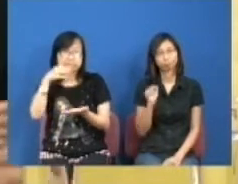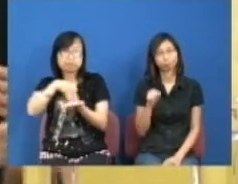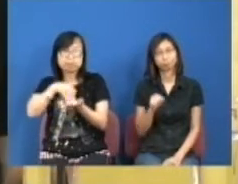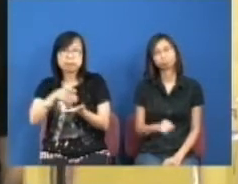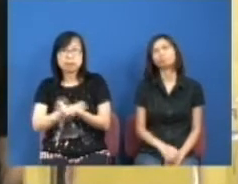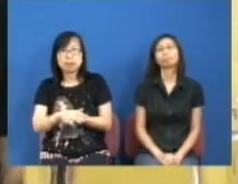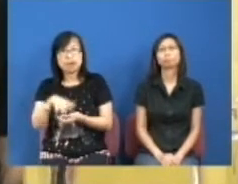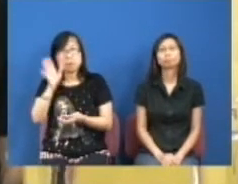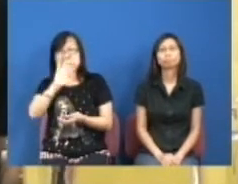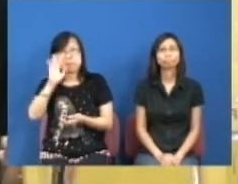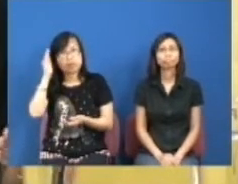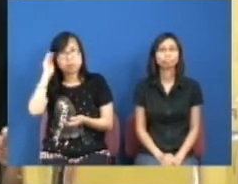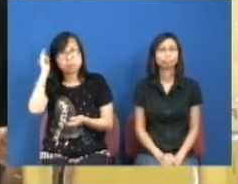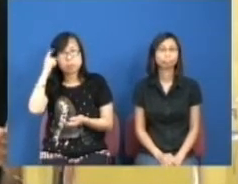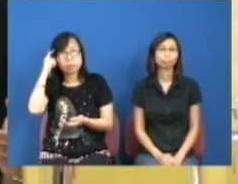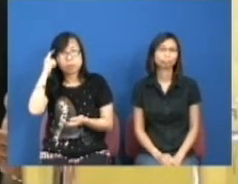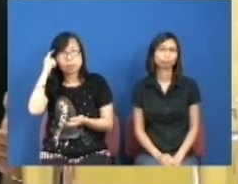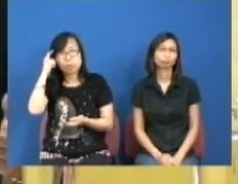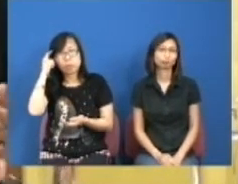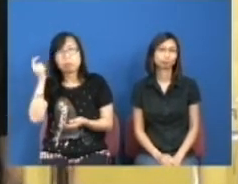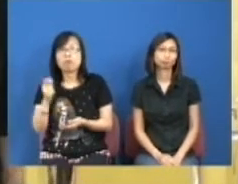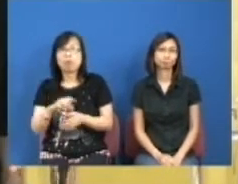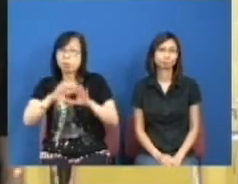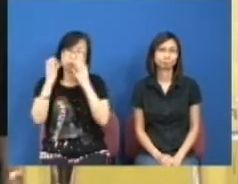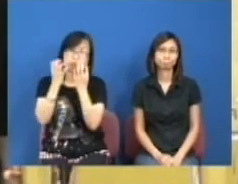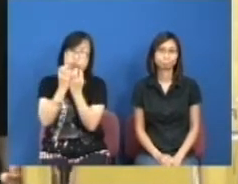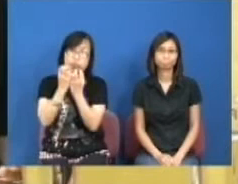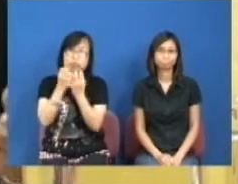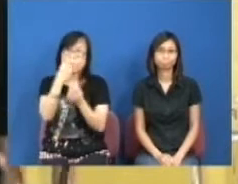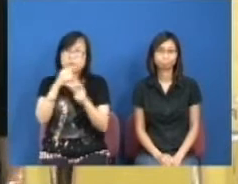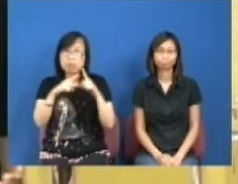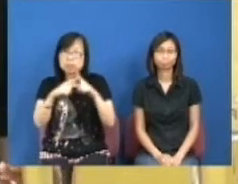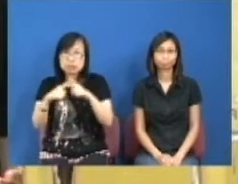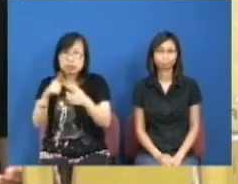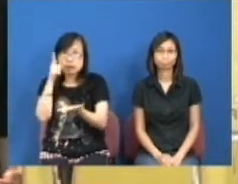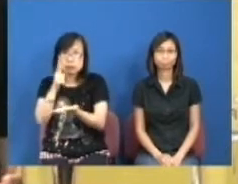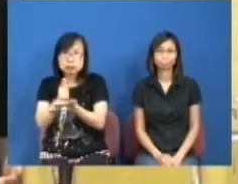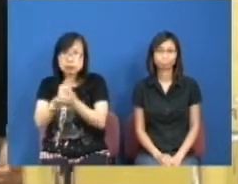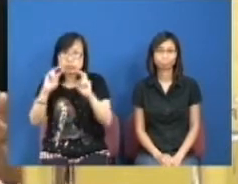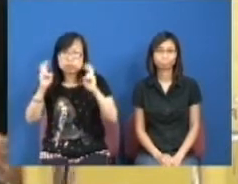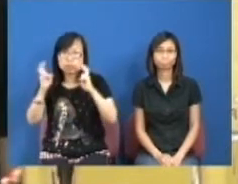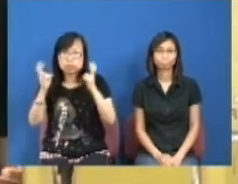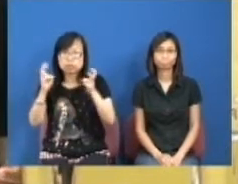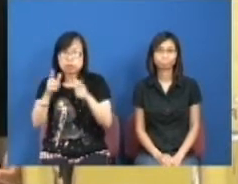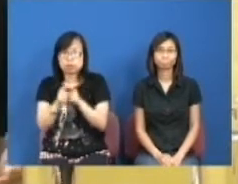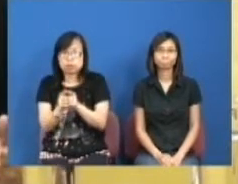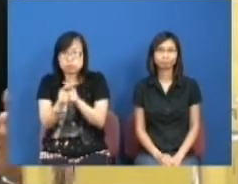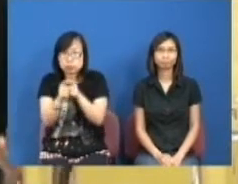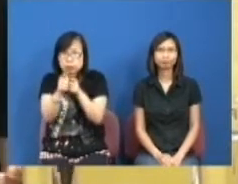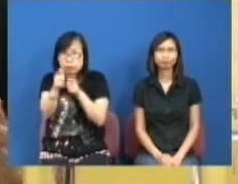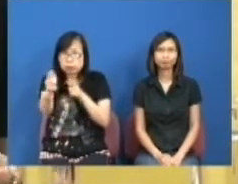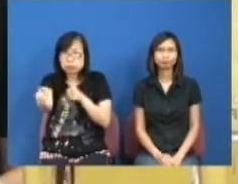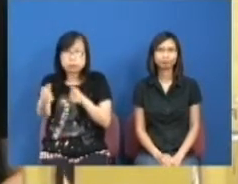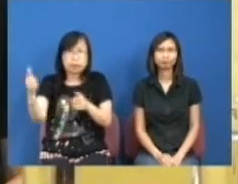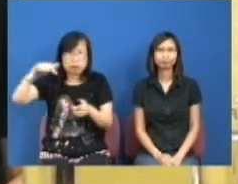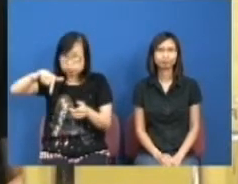者它不願意去組織市民在一些重要的議題上面作一些長遠或者而